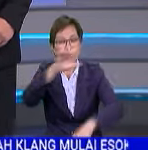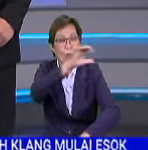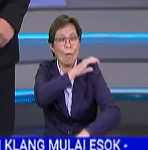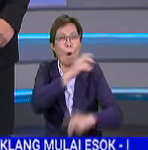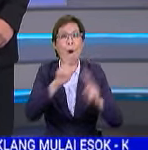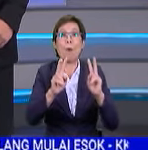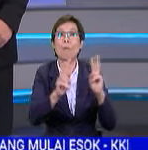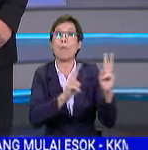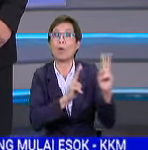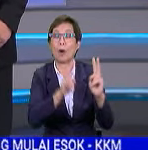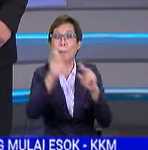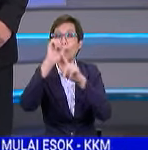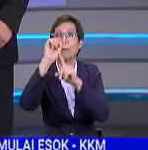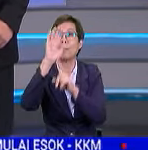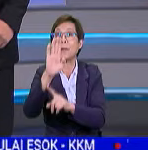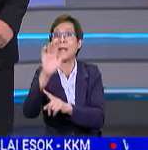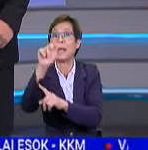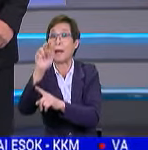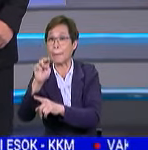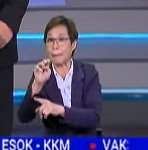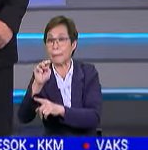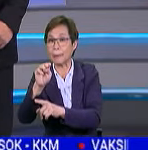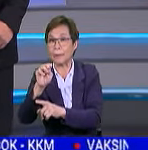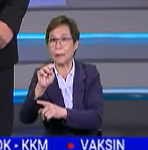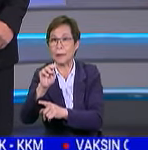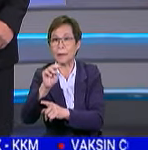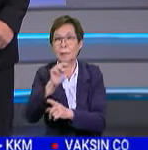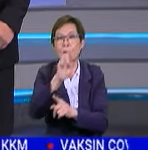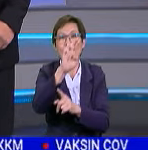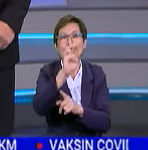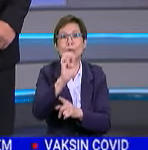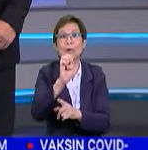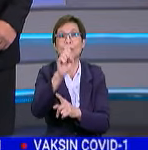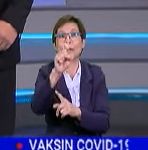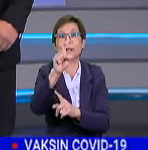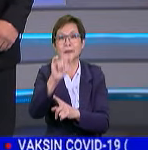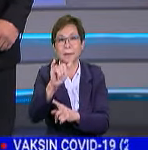beregu Persatuan Badminton Malaysia BAM, Rexy Mainaki.